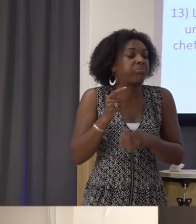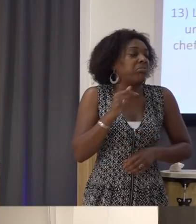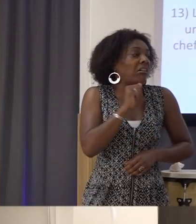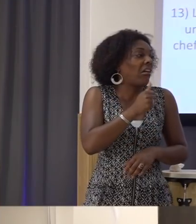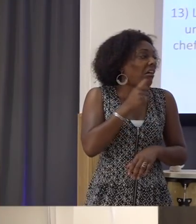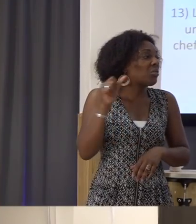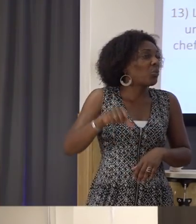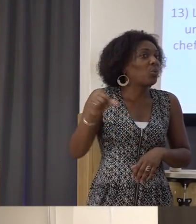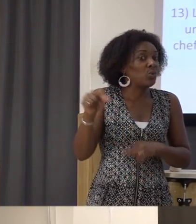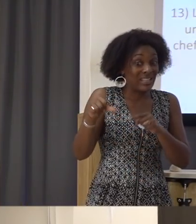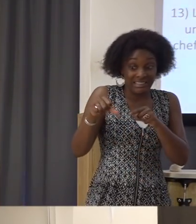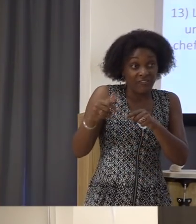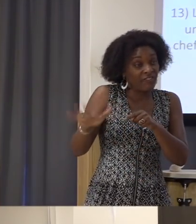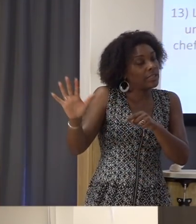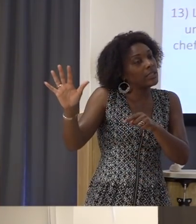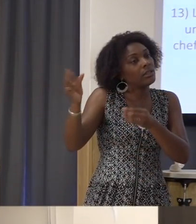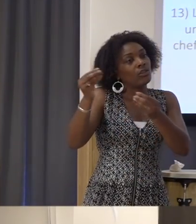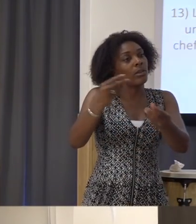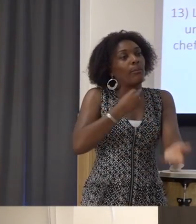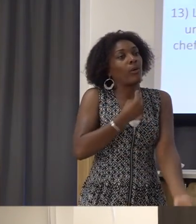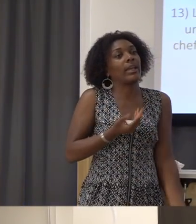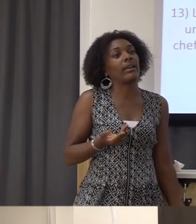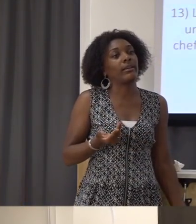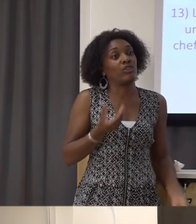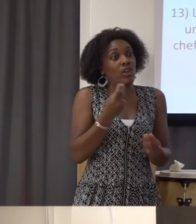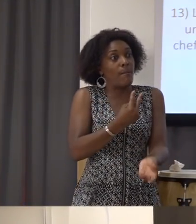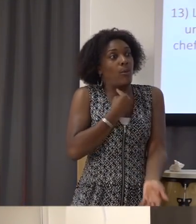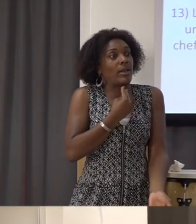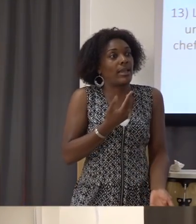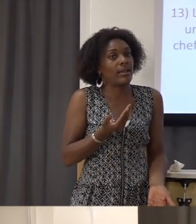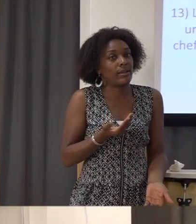Et elle balance une mauvaise pensée et c'est fini.